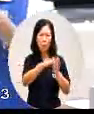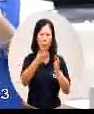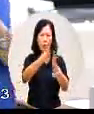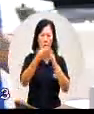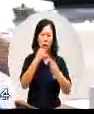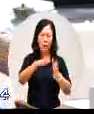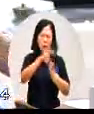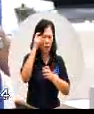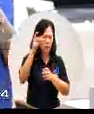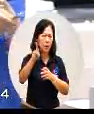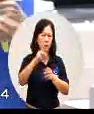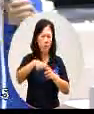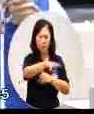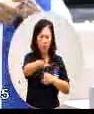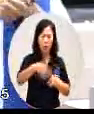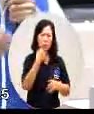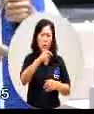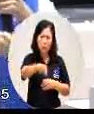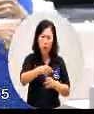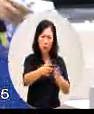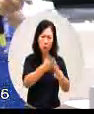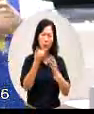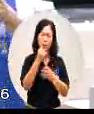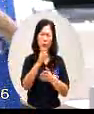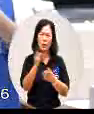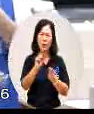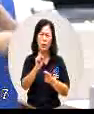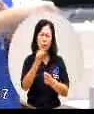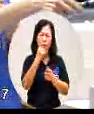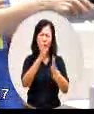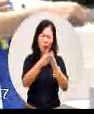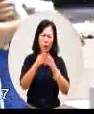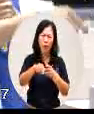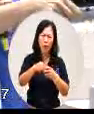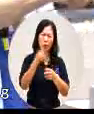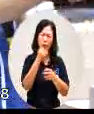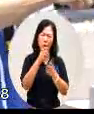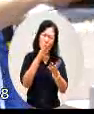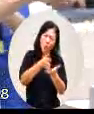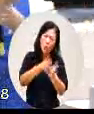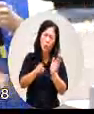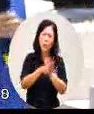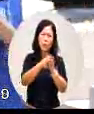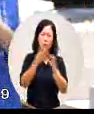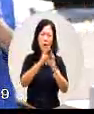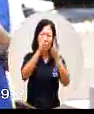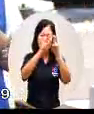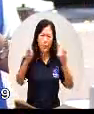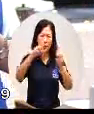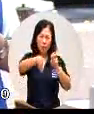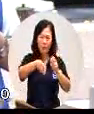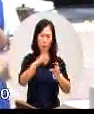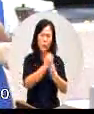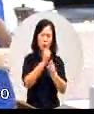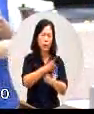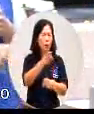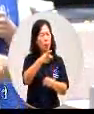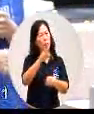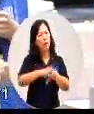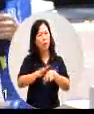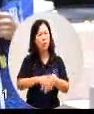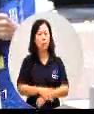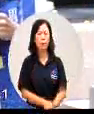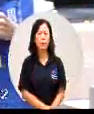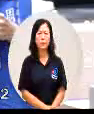讲咩吼？我当时按你讲议员的什么什么动二案。用来讲什么？说庙善未当做，我真真可怜啊！对，全部